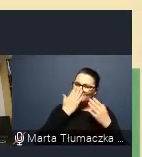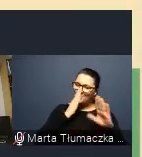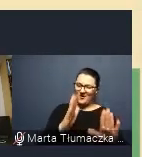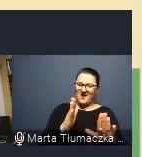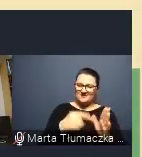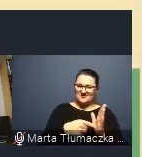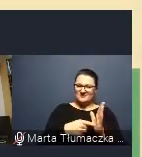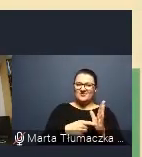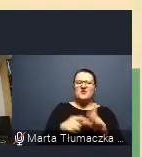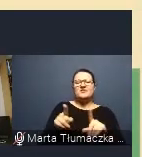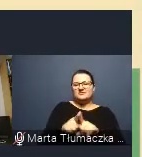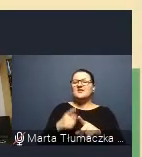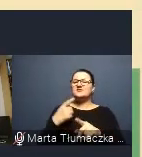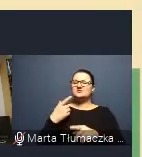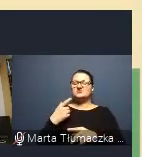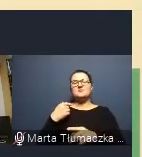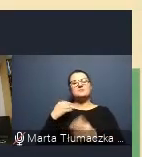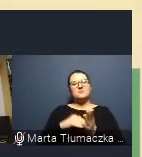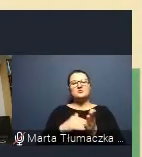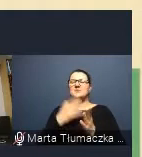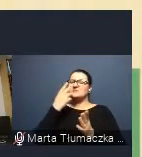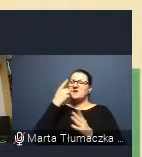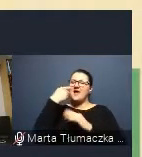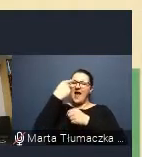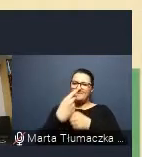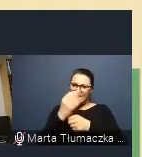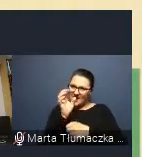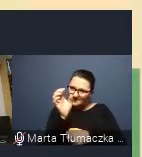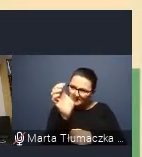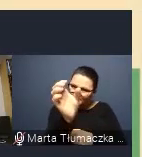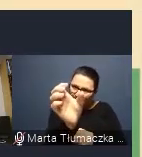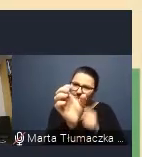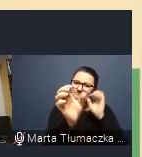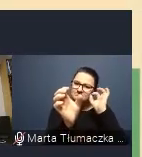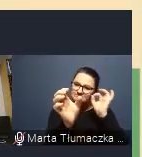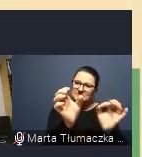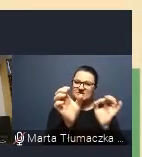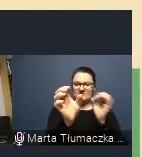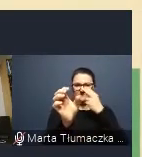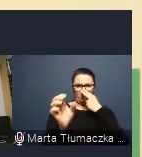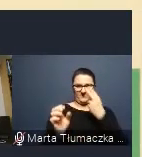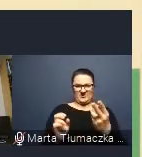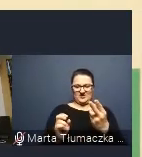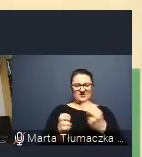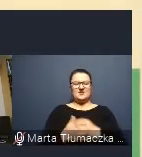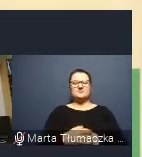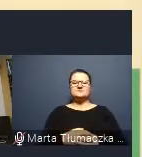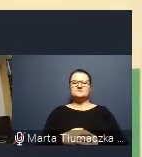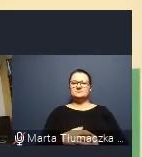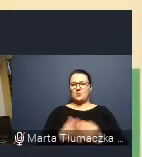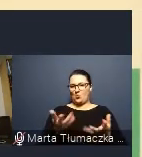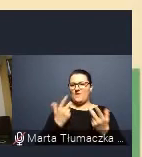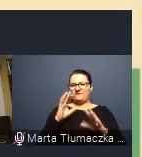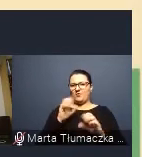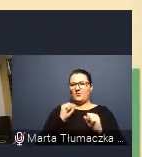rzeczywiście w kamerze dana rzecz była bardzo dobrze widoczna. i żeby było odgadnąć.